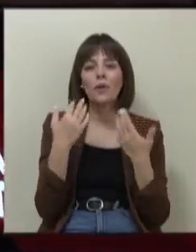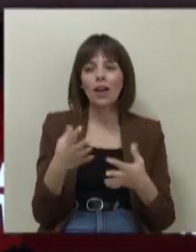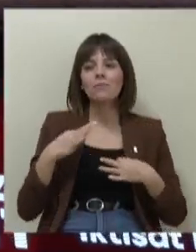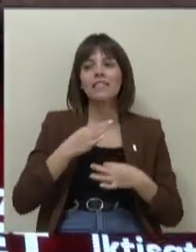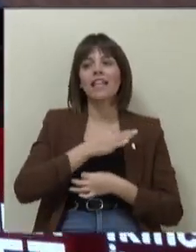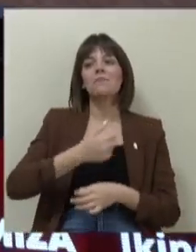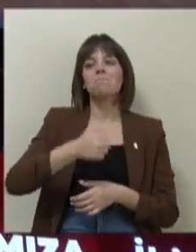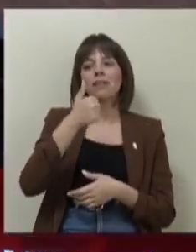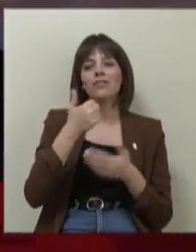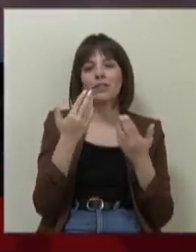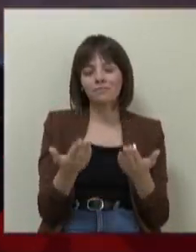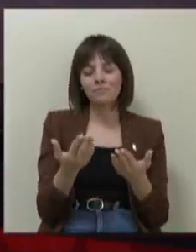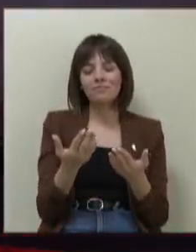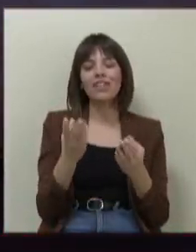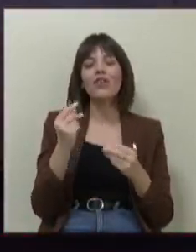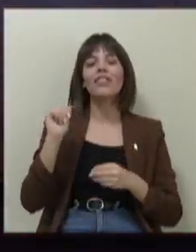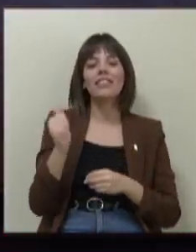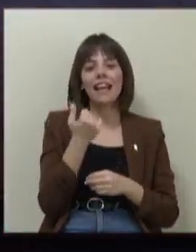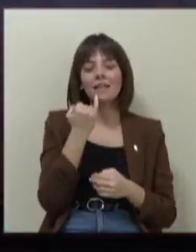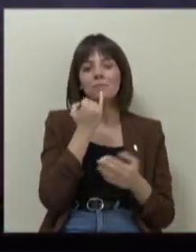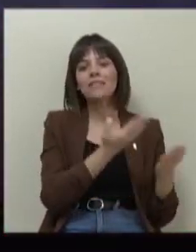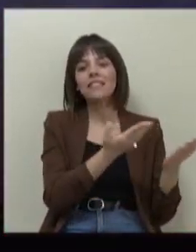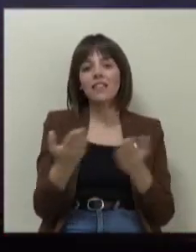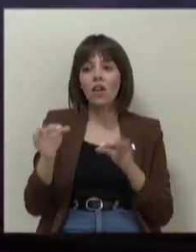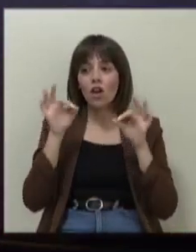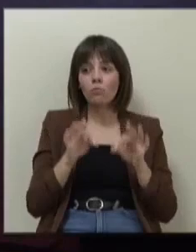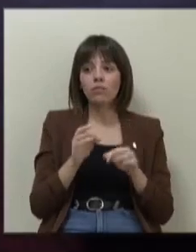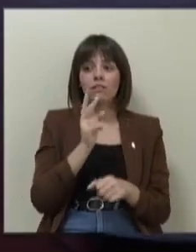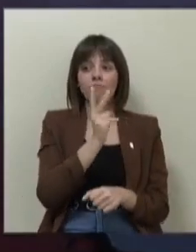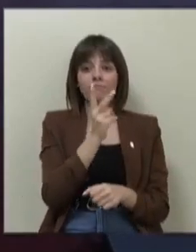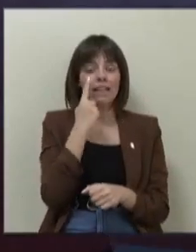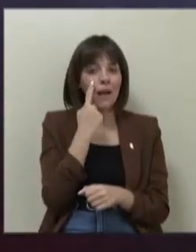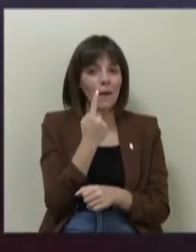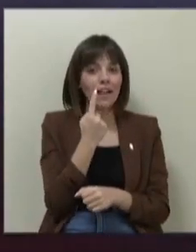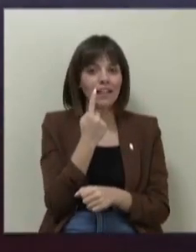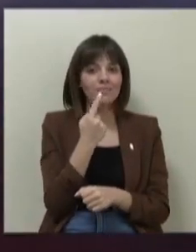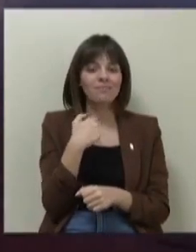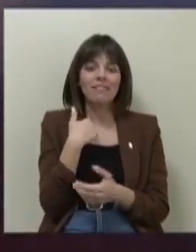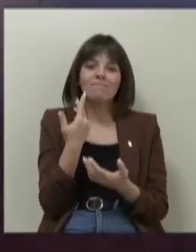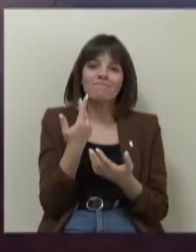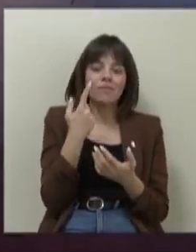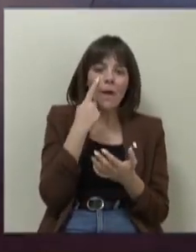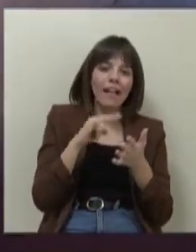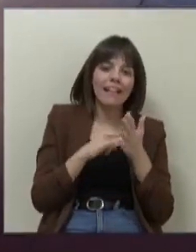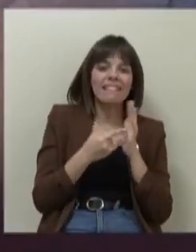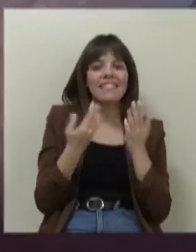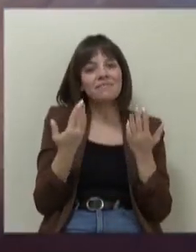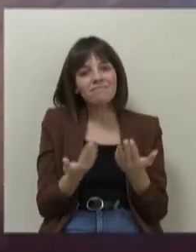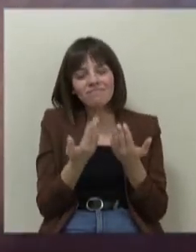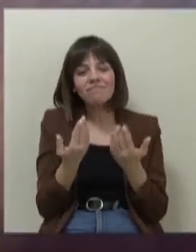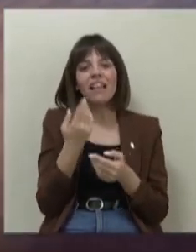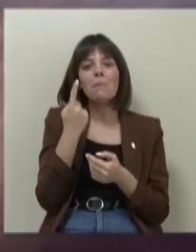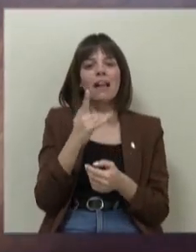Sayın Başkanım, çok değerli konuklar, bugün sizlere dilim döndüğünce